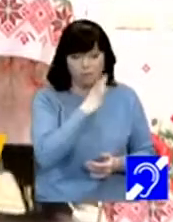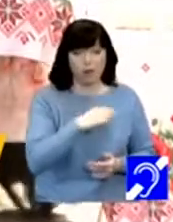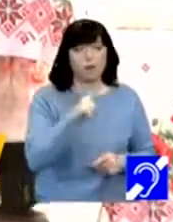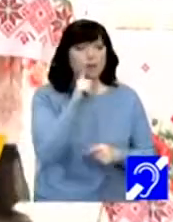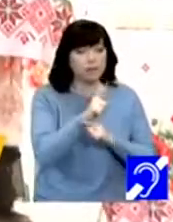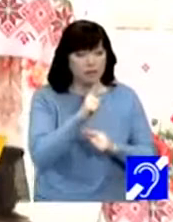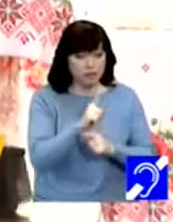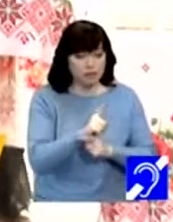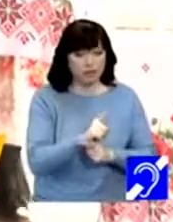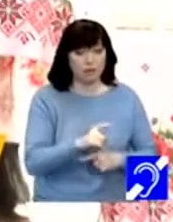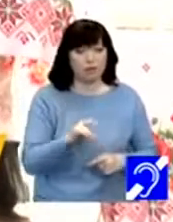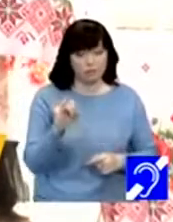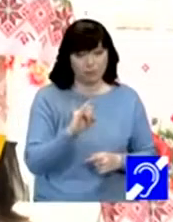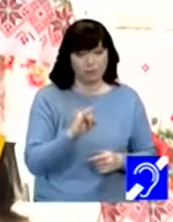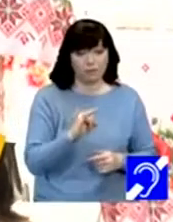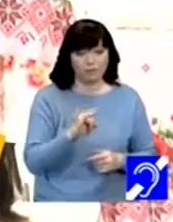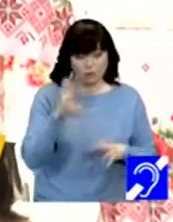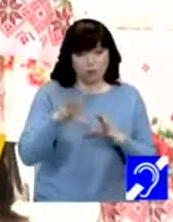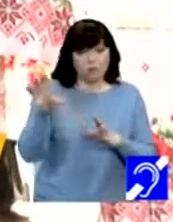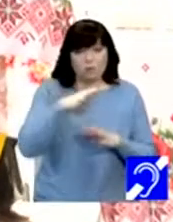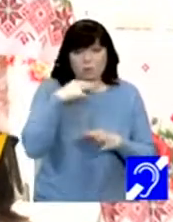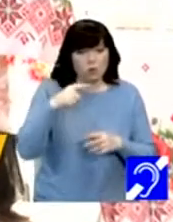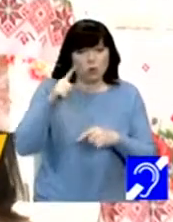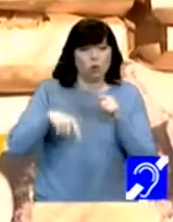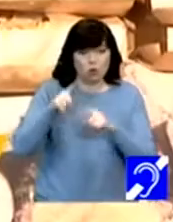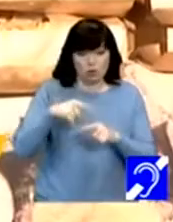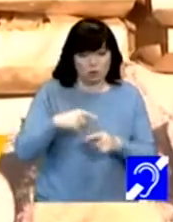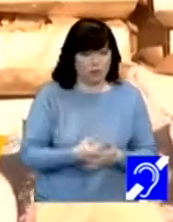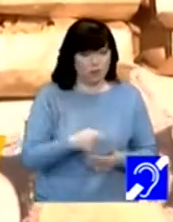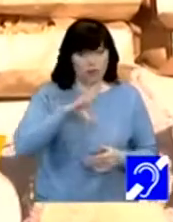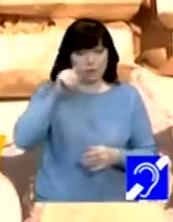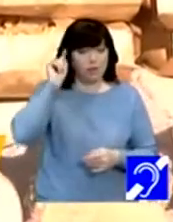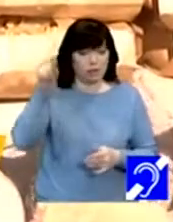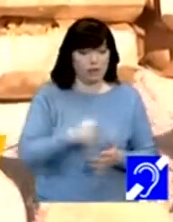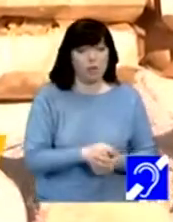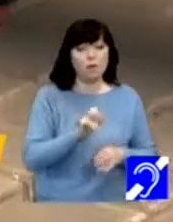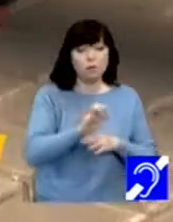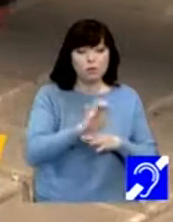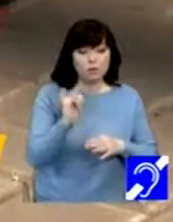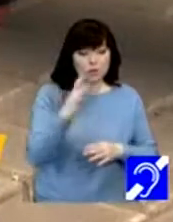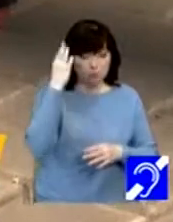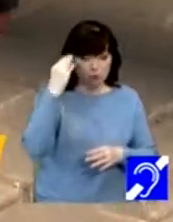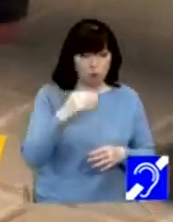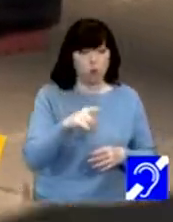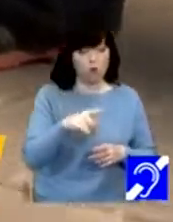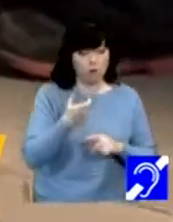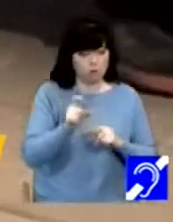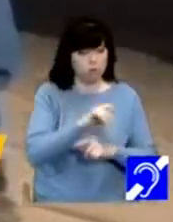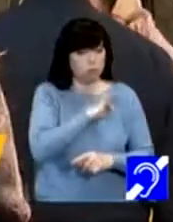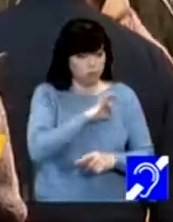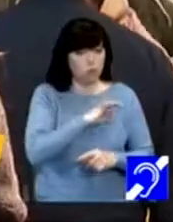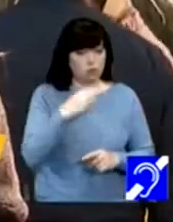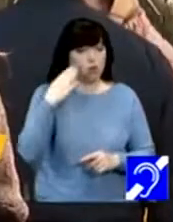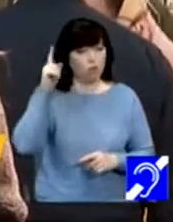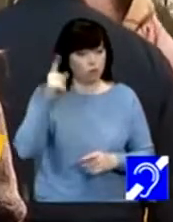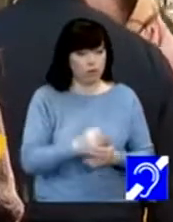sora și toți neamuri, adică eu sunt aici în Moldova singură. Produsele din Republica Moldova se bucură de mare succes în România.